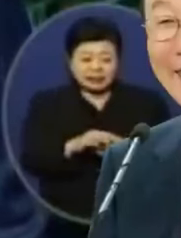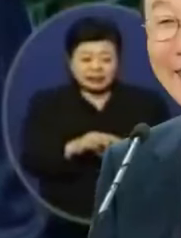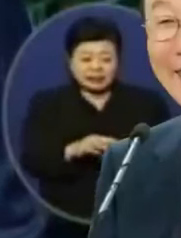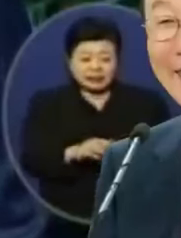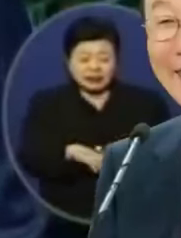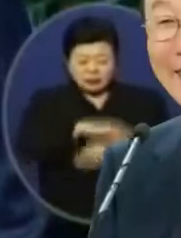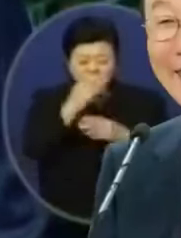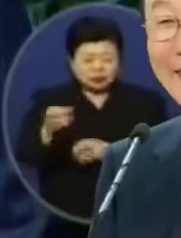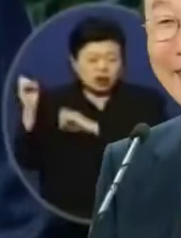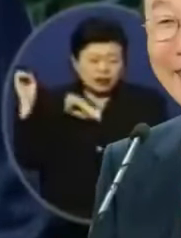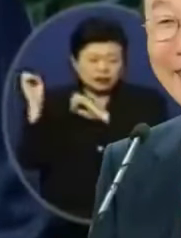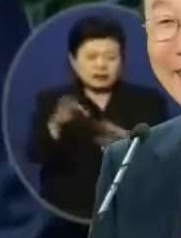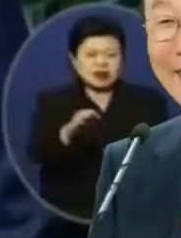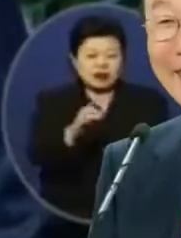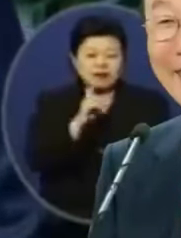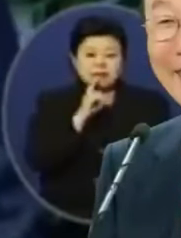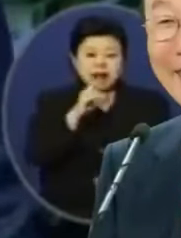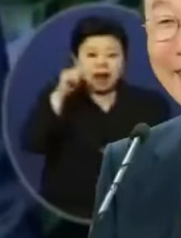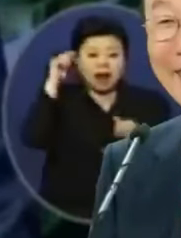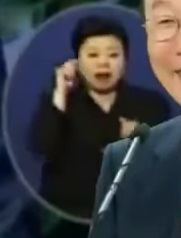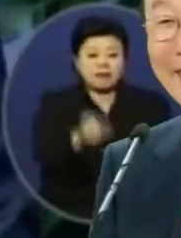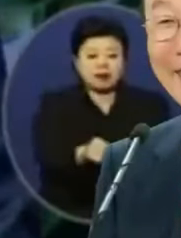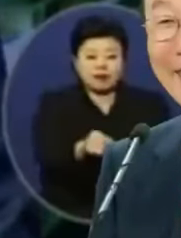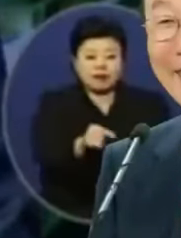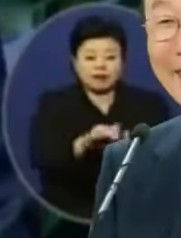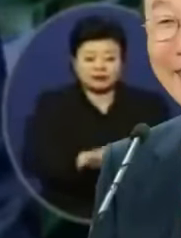예비 없이 그것에 던져 넣기로 했으니 것입니다. 그러나